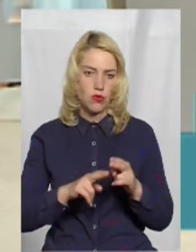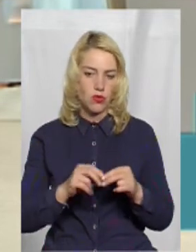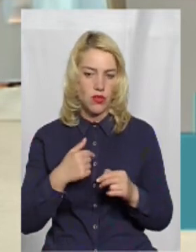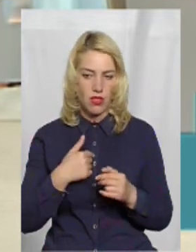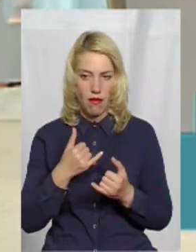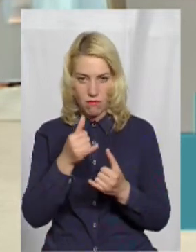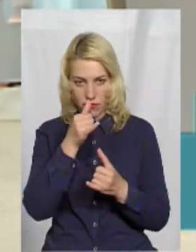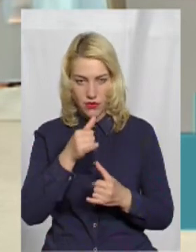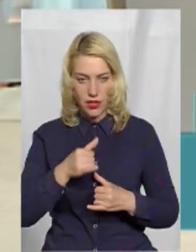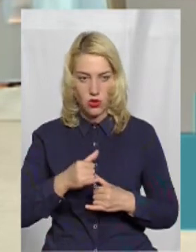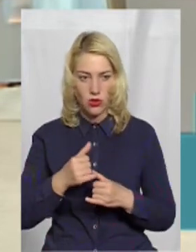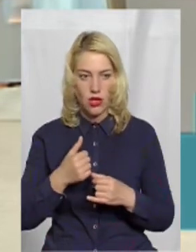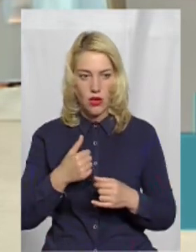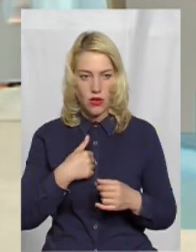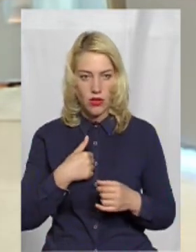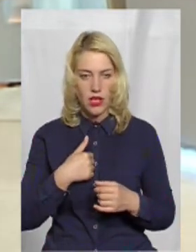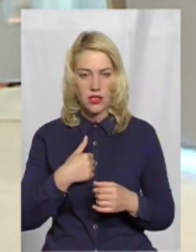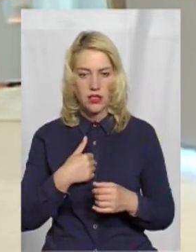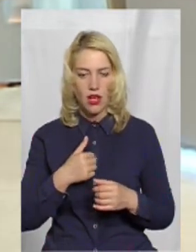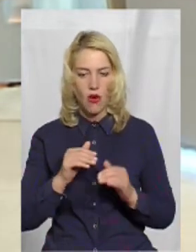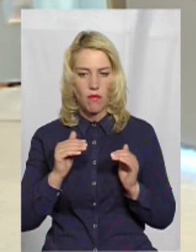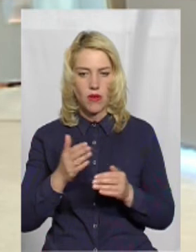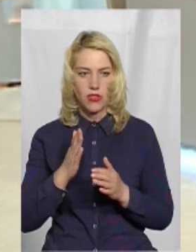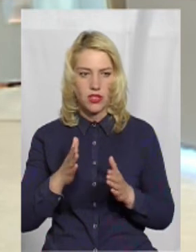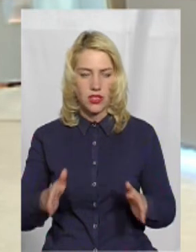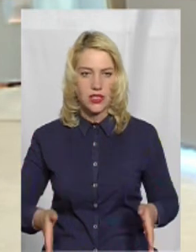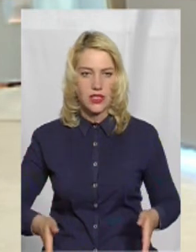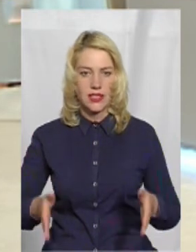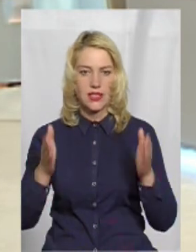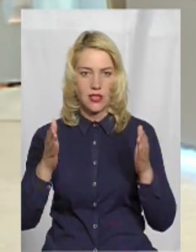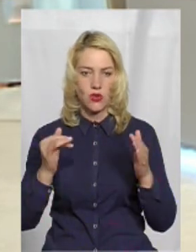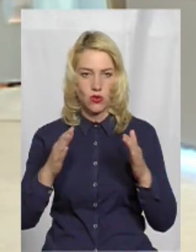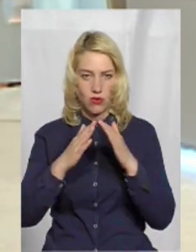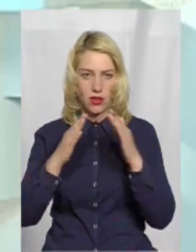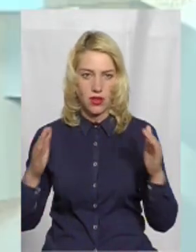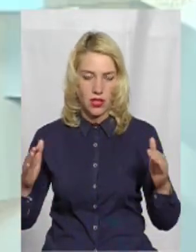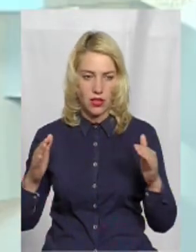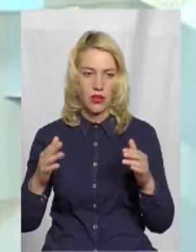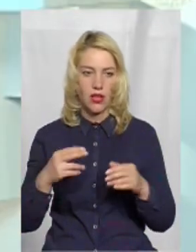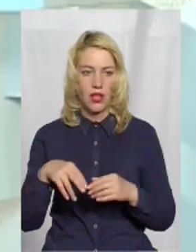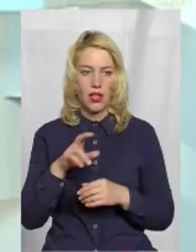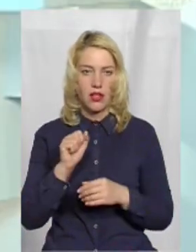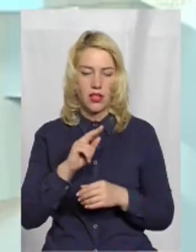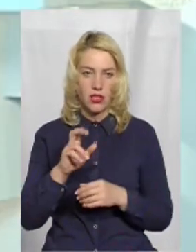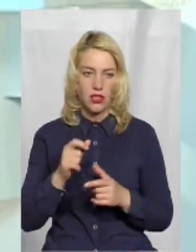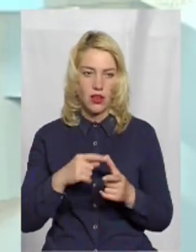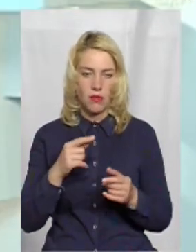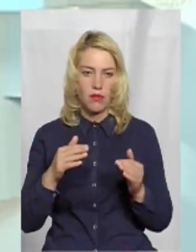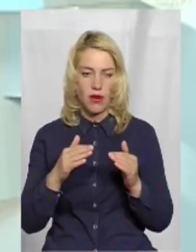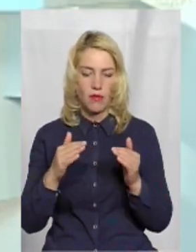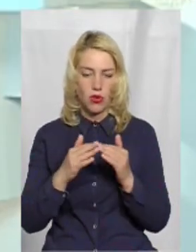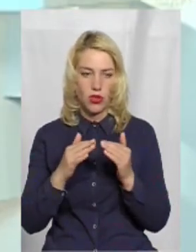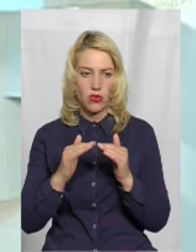Нас обмежують тільки стіною, фасадом і дахом. І дах на дачі або в маленькому